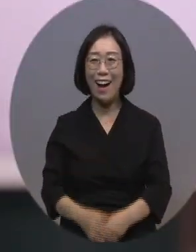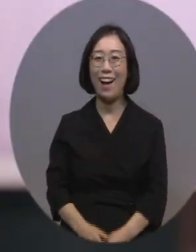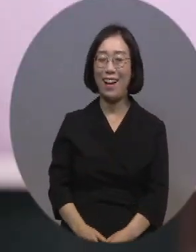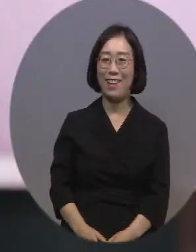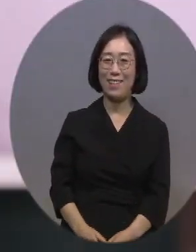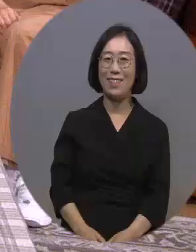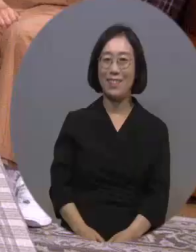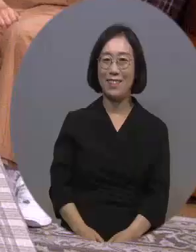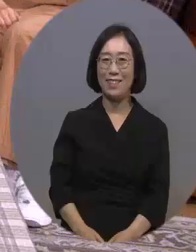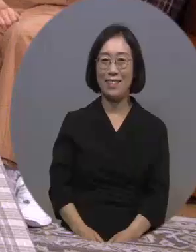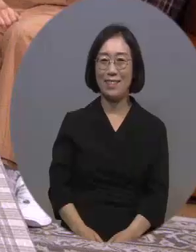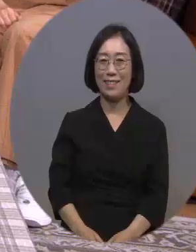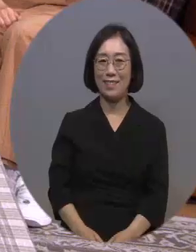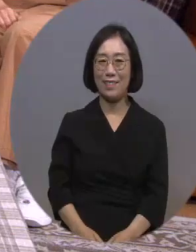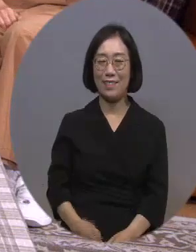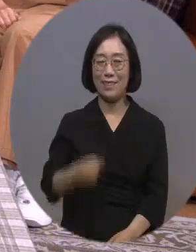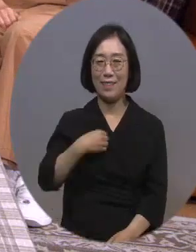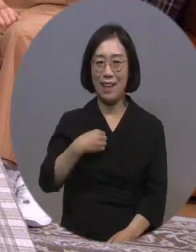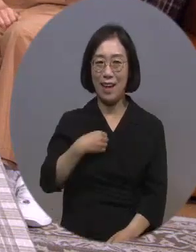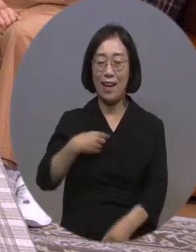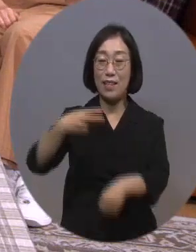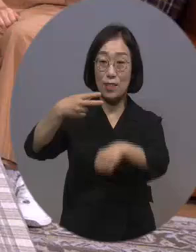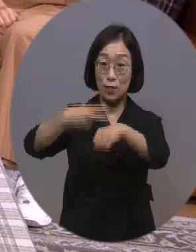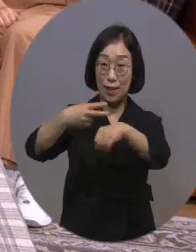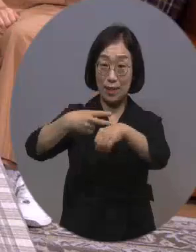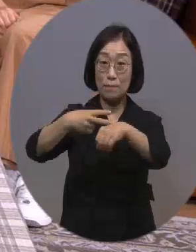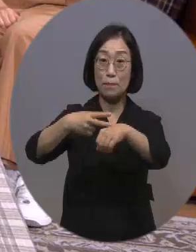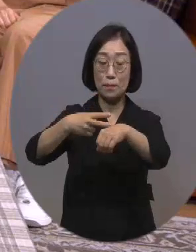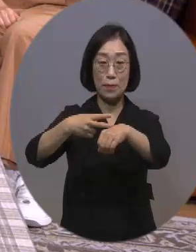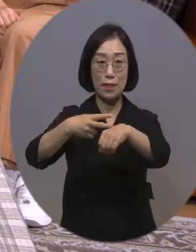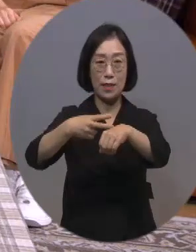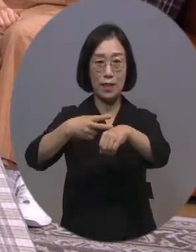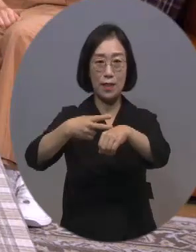못했어요. 그래서 저희 지도 교수님이